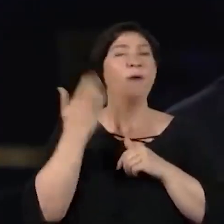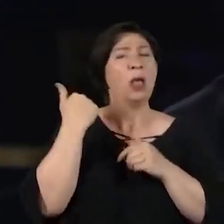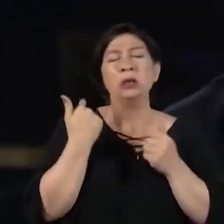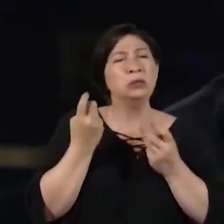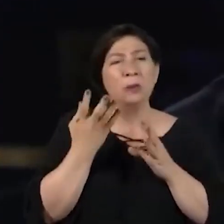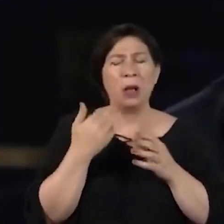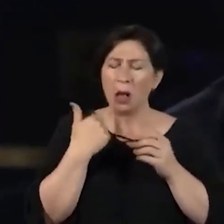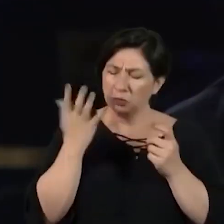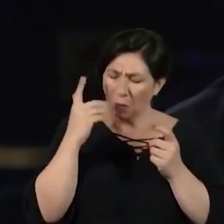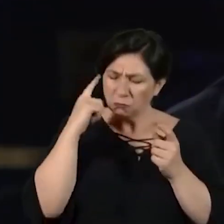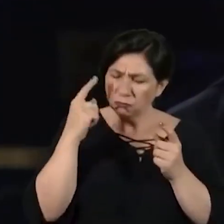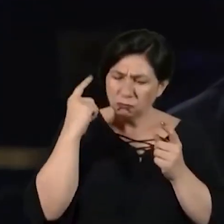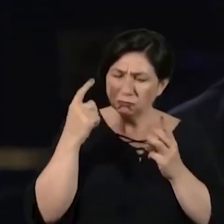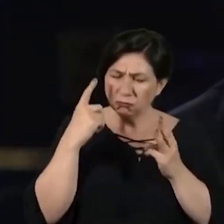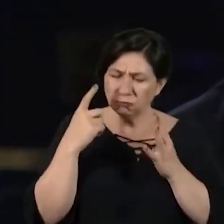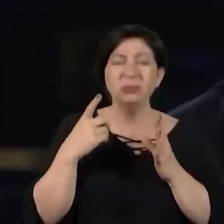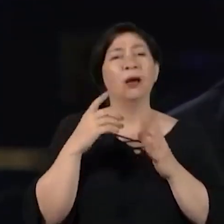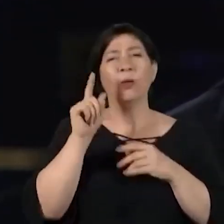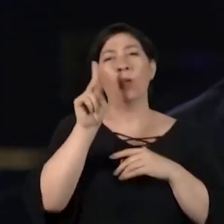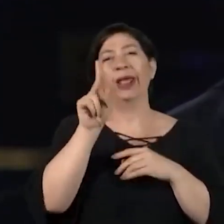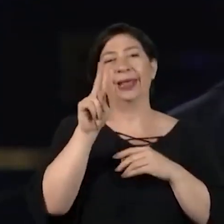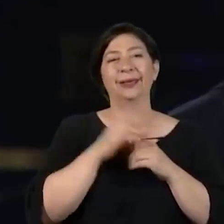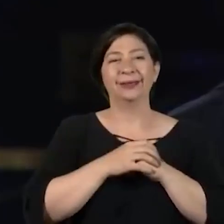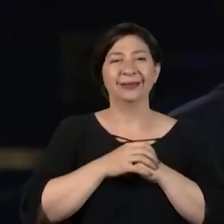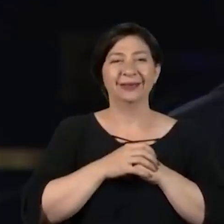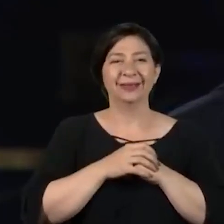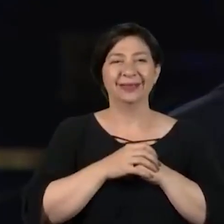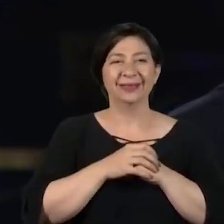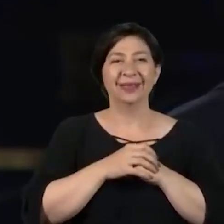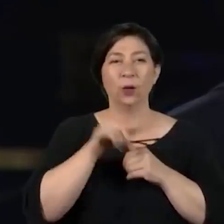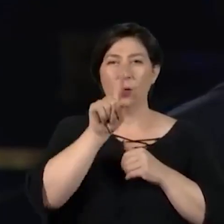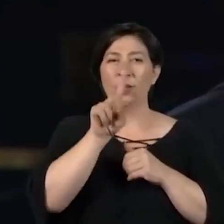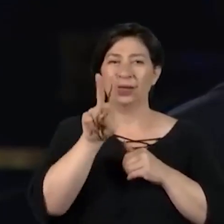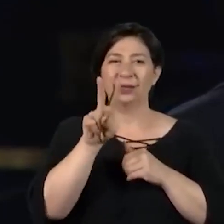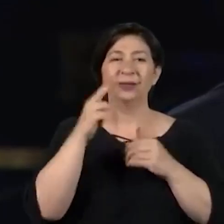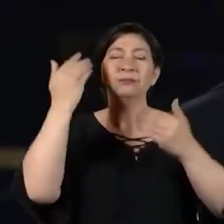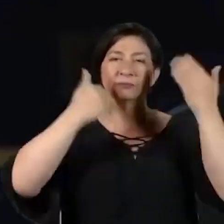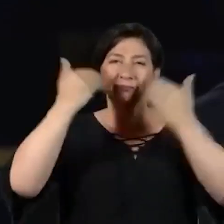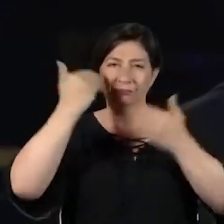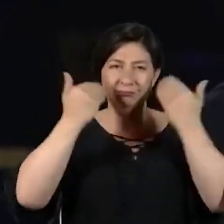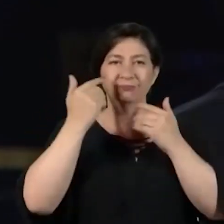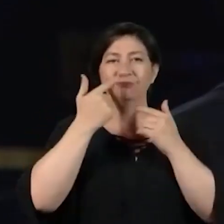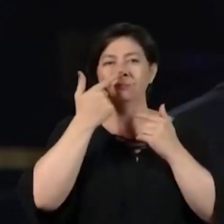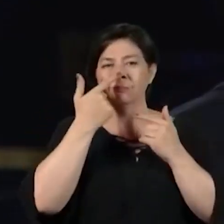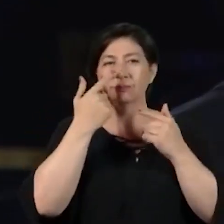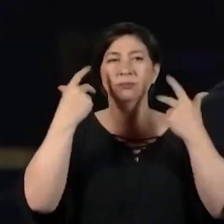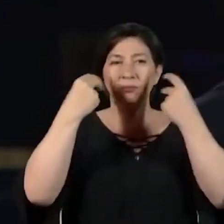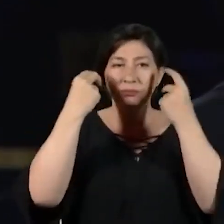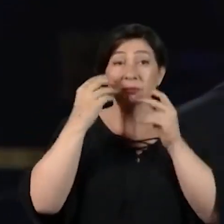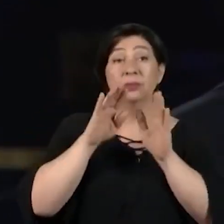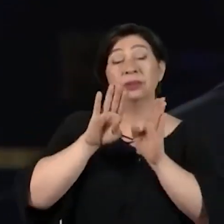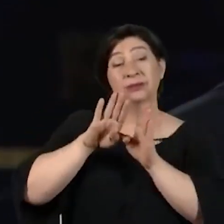saymamıştım. Acaba kaç tane oldum diye ben de merak ettim. Evet. Saydım. 12 tane estetik operasyonu oldum. Tabii